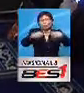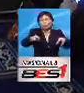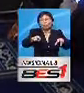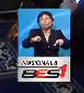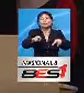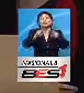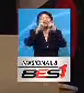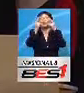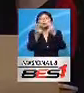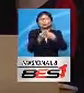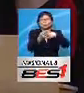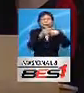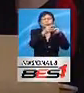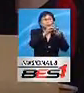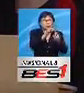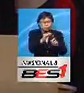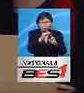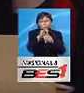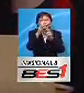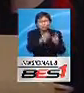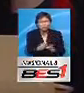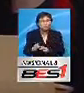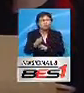nasional Kementerian kewangan Dr Aminuddin Hashim